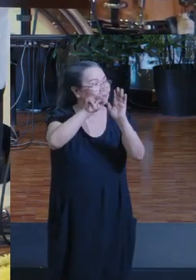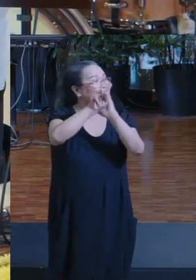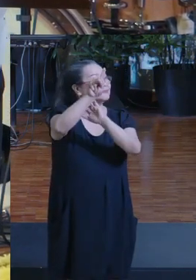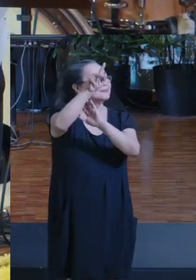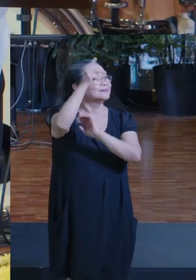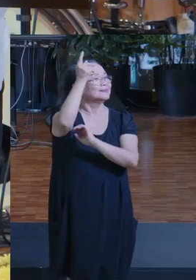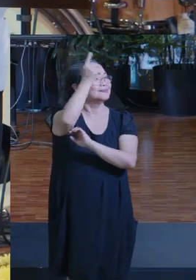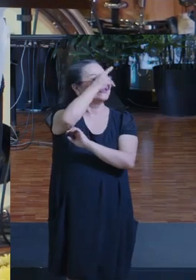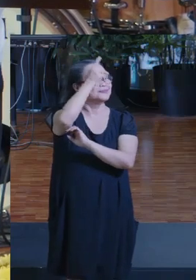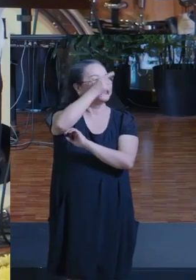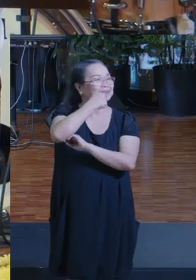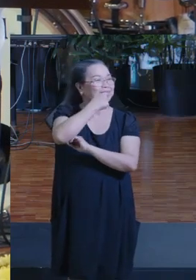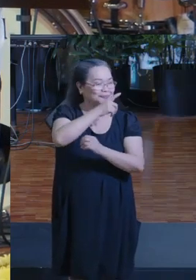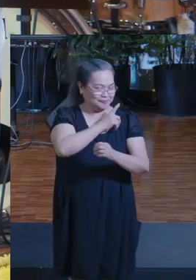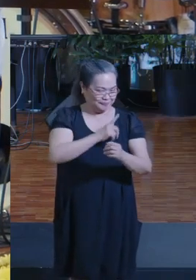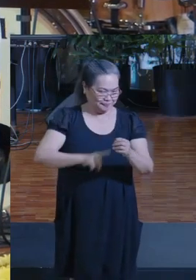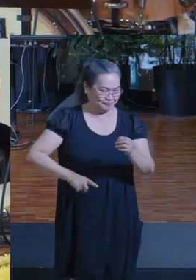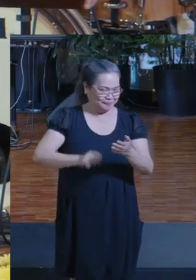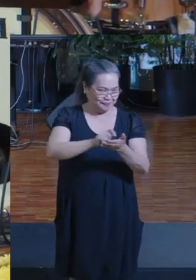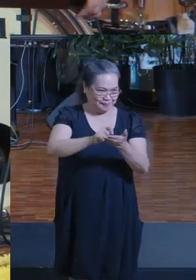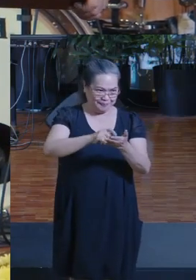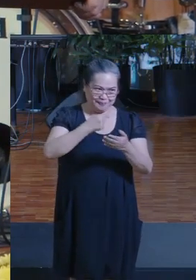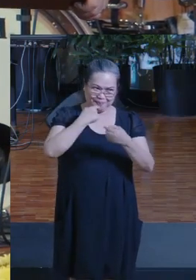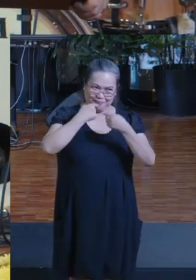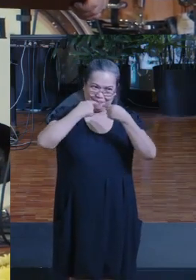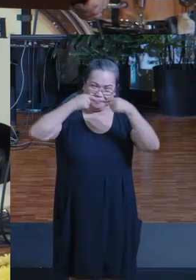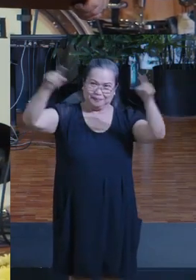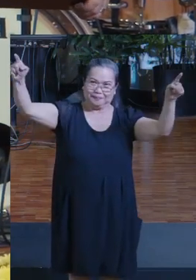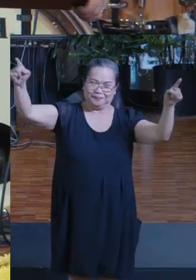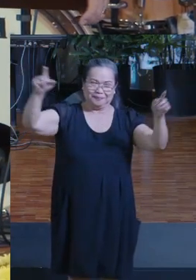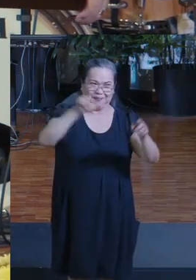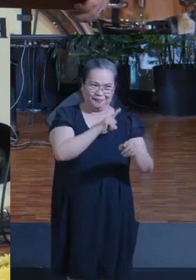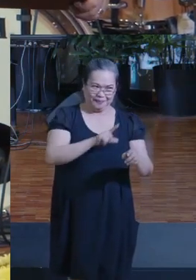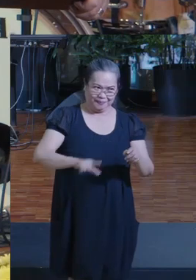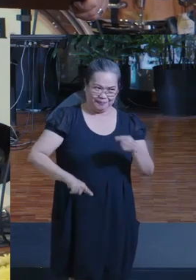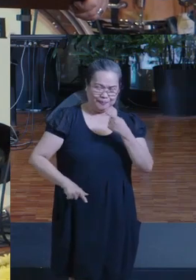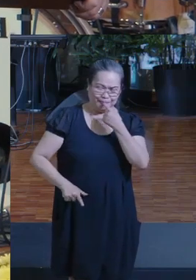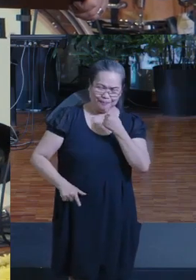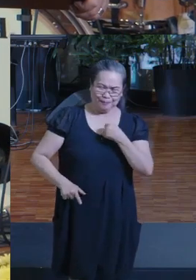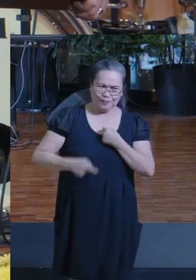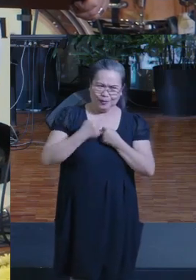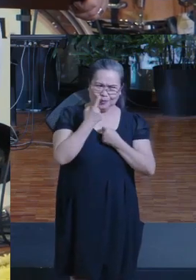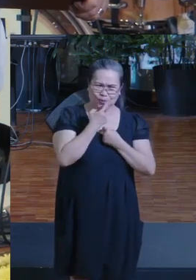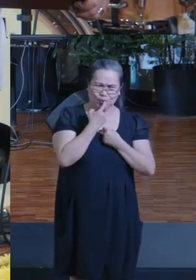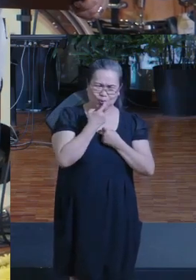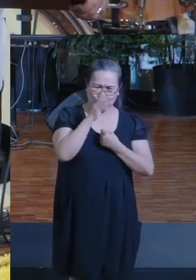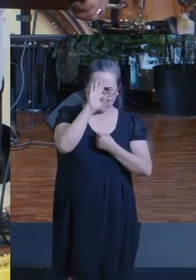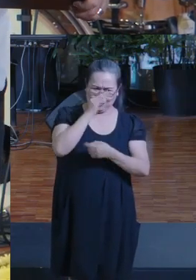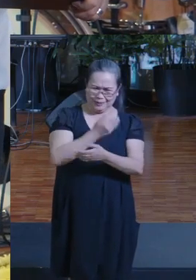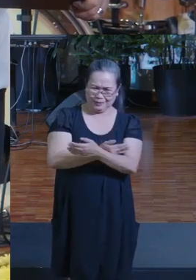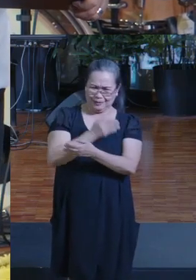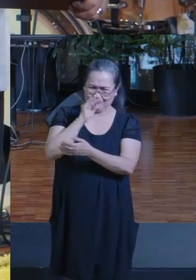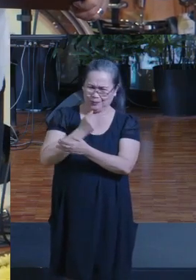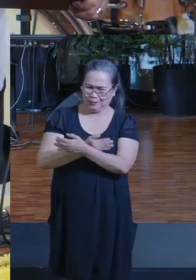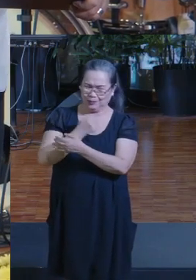psalm, ang sulat ni David, I will tell of the decree, the Lord said to me, you are my son. Behold, today I